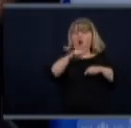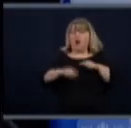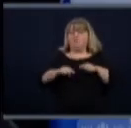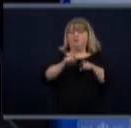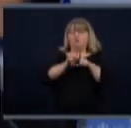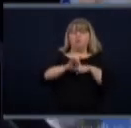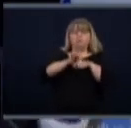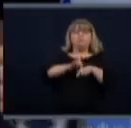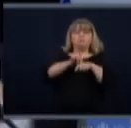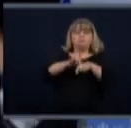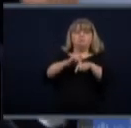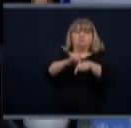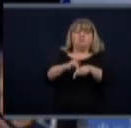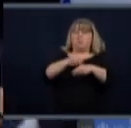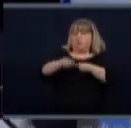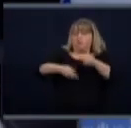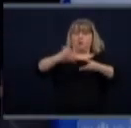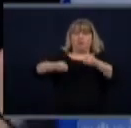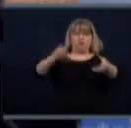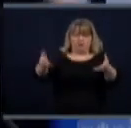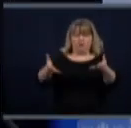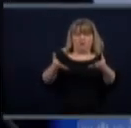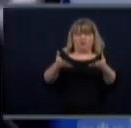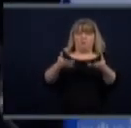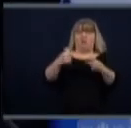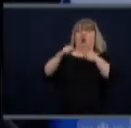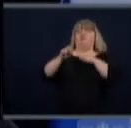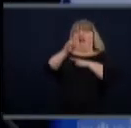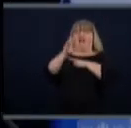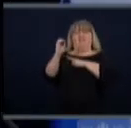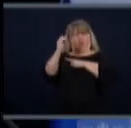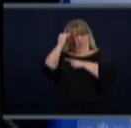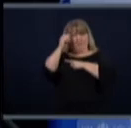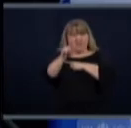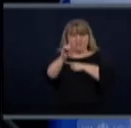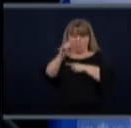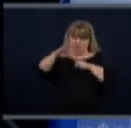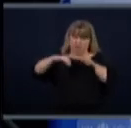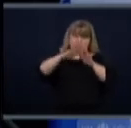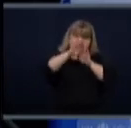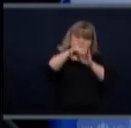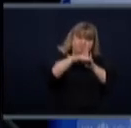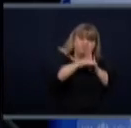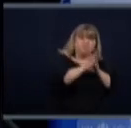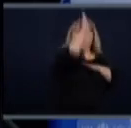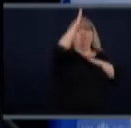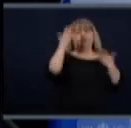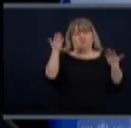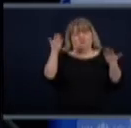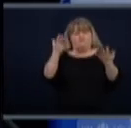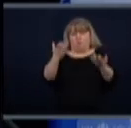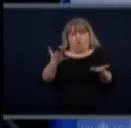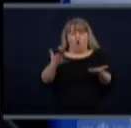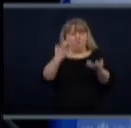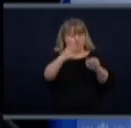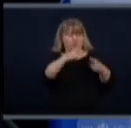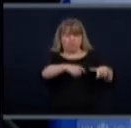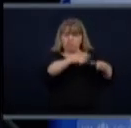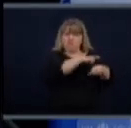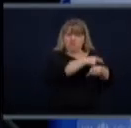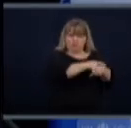transmettre à d'autres et à d'autres pour éviter un R0 qui se remette à monter en courbe puis que les hôpitaux soient épargnés. Et la situation des CHSLD